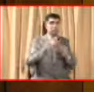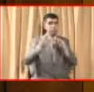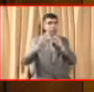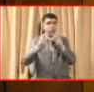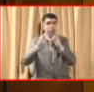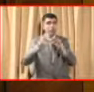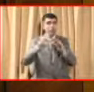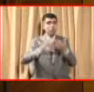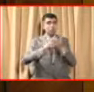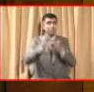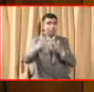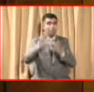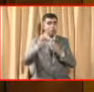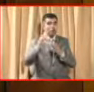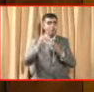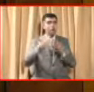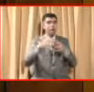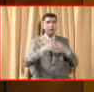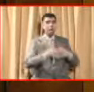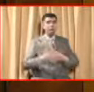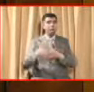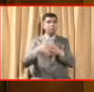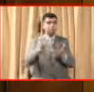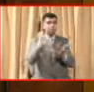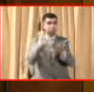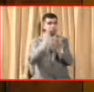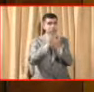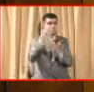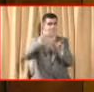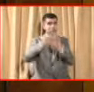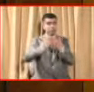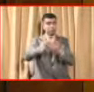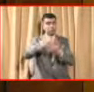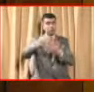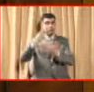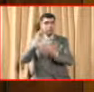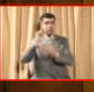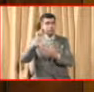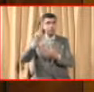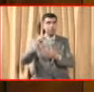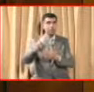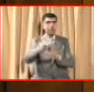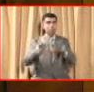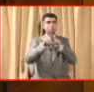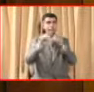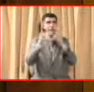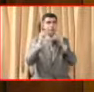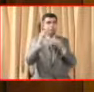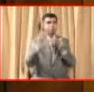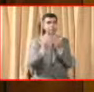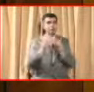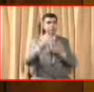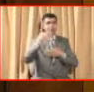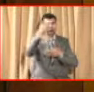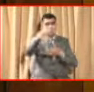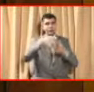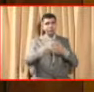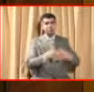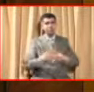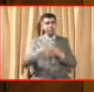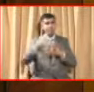الحكومية المختصة للحصول على امتيازات مماثلة لتلك الممنوحة للمدارس الأمريكية بالمغرب. ويحدد